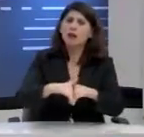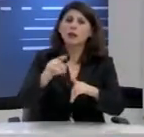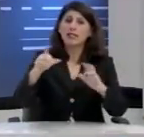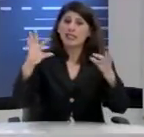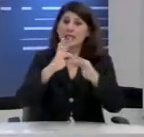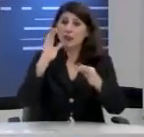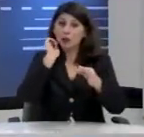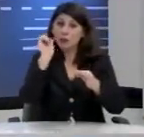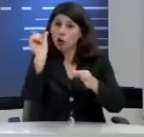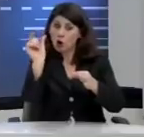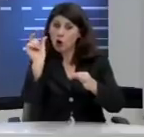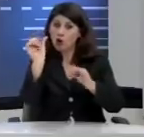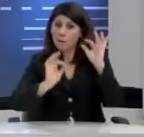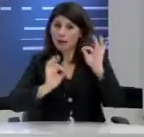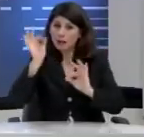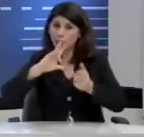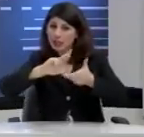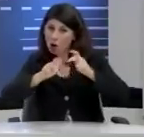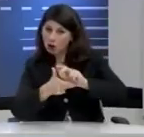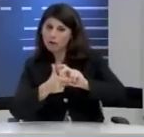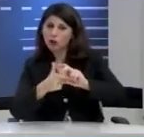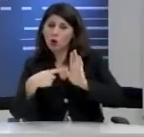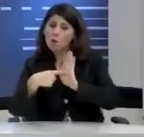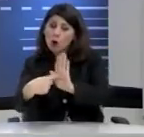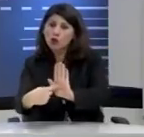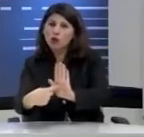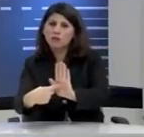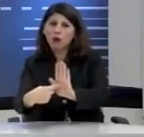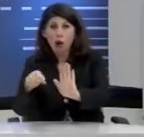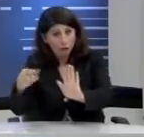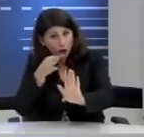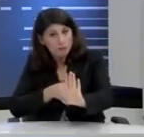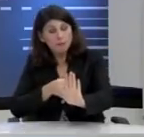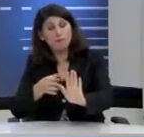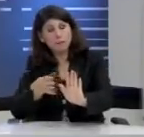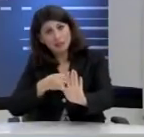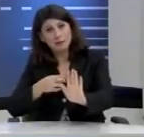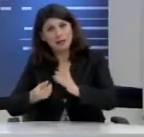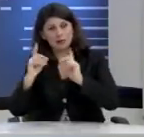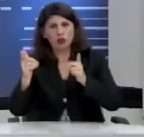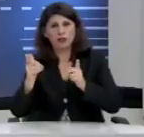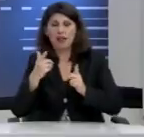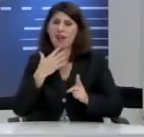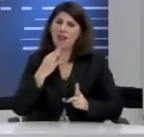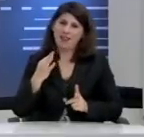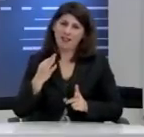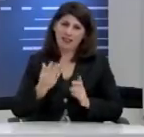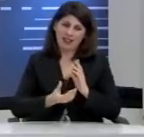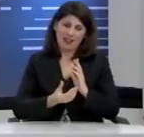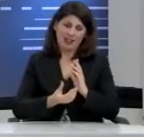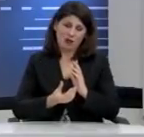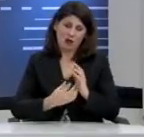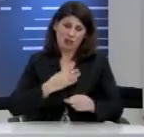όρο Μακεδονία με γεωγραφικό προσδιορισμό, έτσι δεν είναι? Δεν θα ερχόταν λοιπόν ο κύριος Καμένος στη δική σας